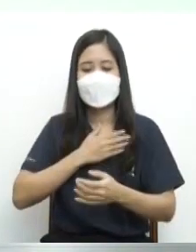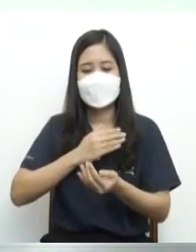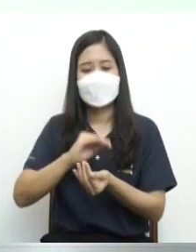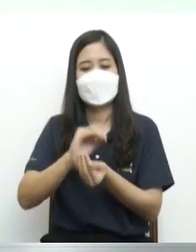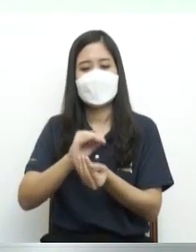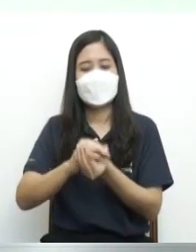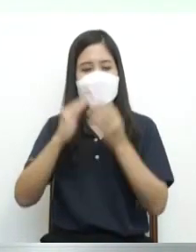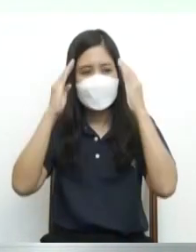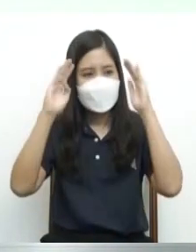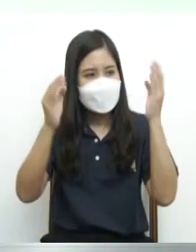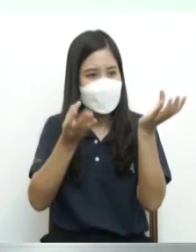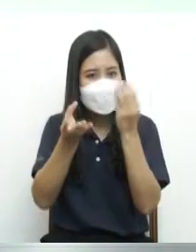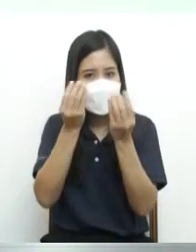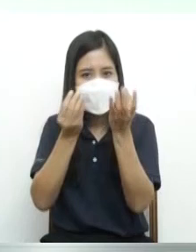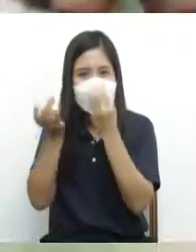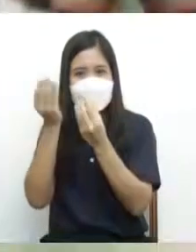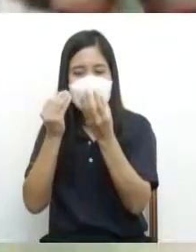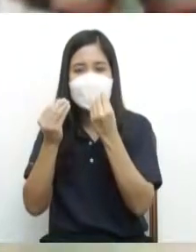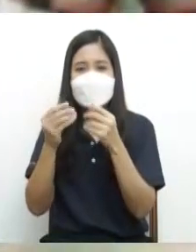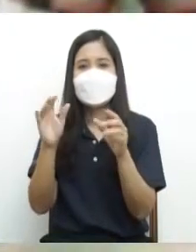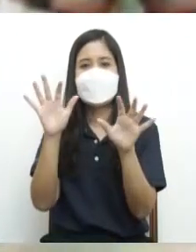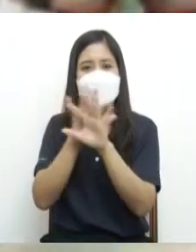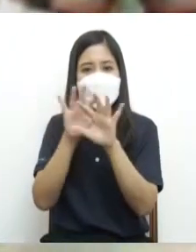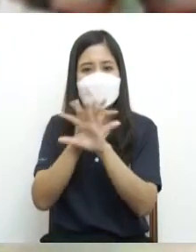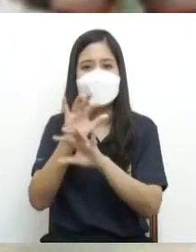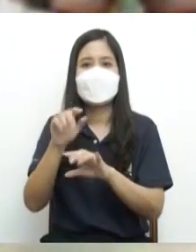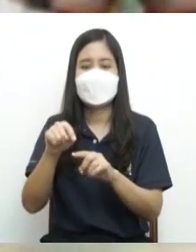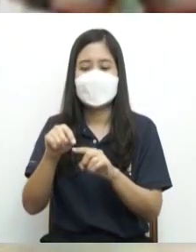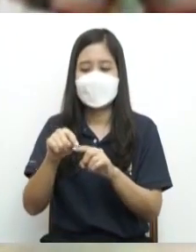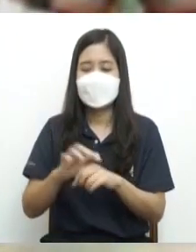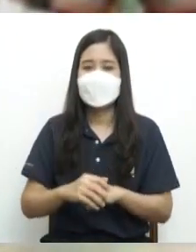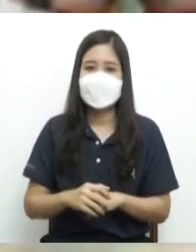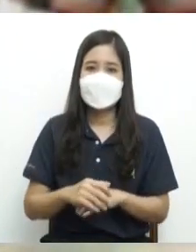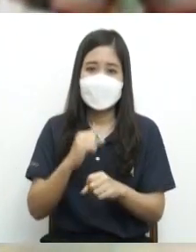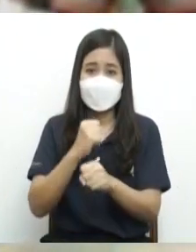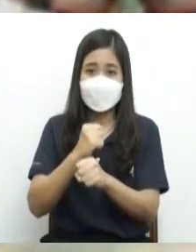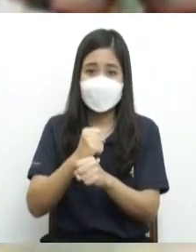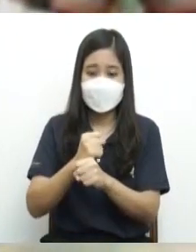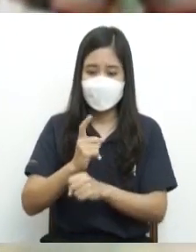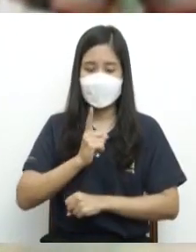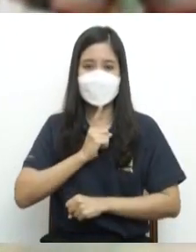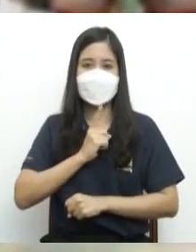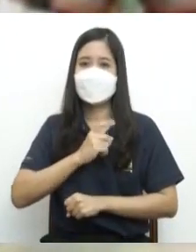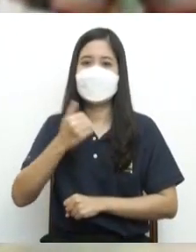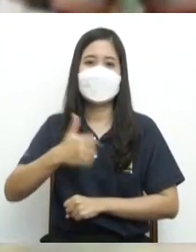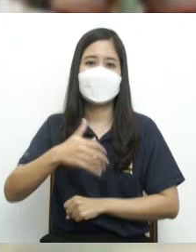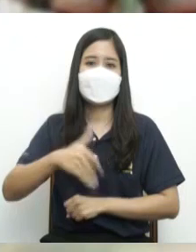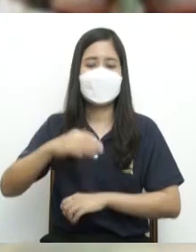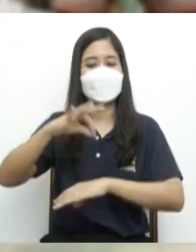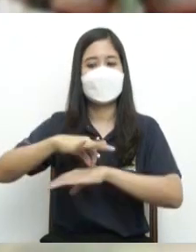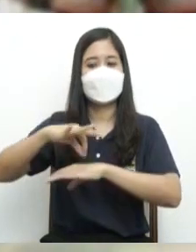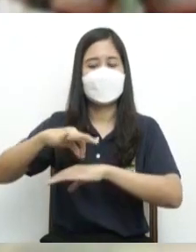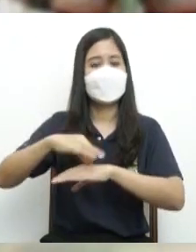ยครับเหมือนที่ท่านสนิทพูดไปสักครู่ว่าเราจะทำงานสำเร็จนั้นเราทำคนเดียวไม่ได้หรอกไม่ว่าเราจะเป็นตำแหน่งไหนก็ตามเป็นคุณ